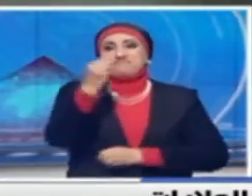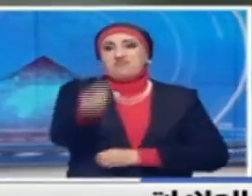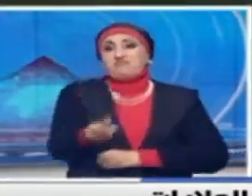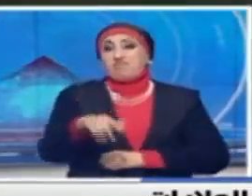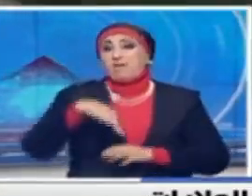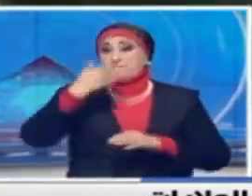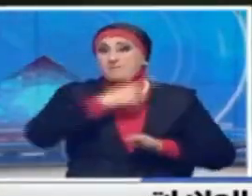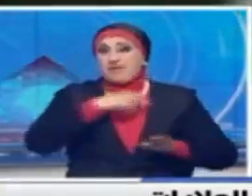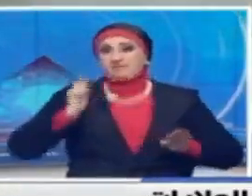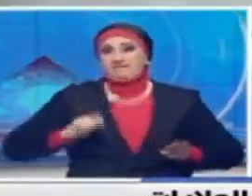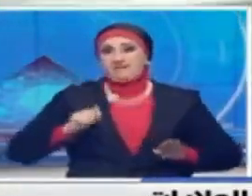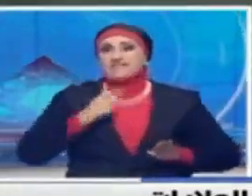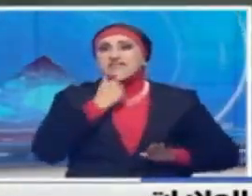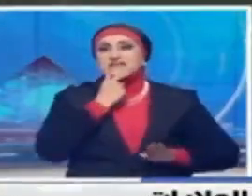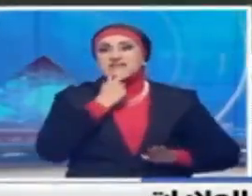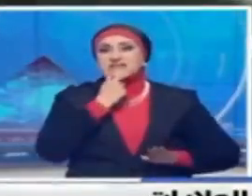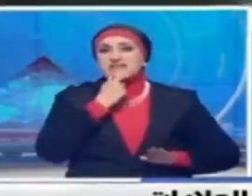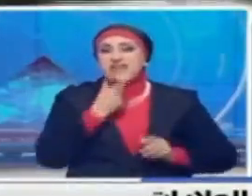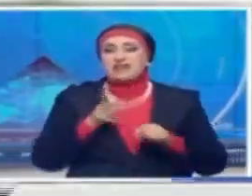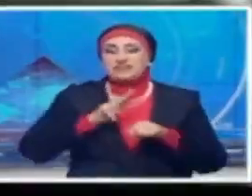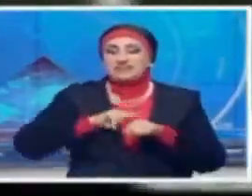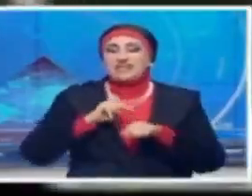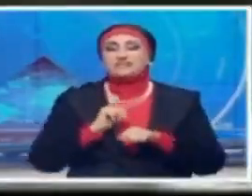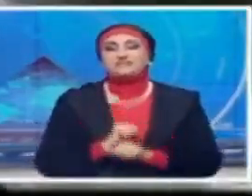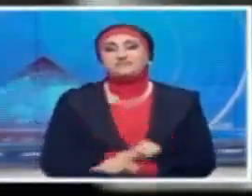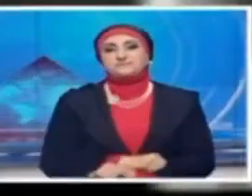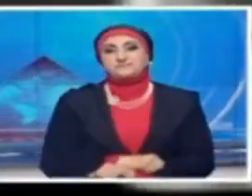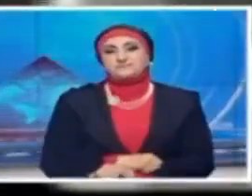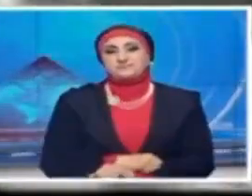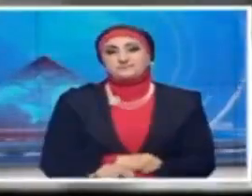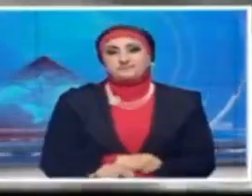القضاء البريطاني في هذا الشأن من جديد.